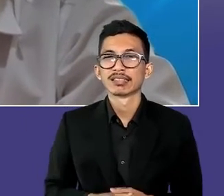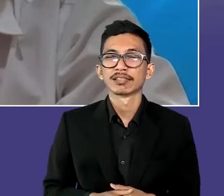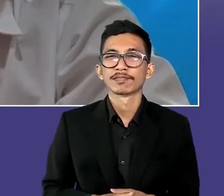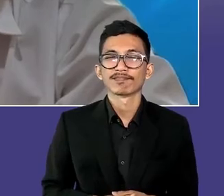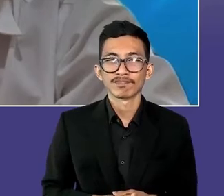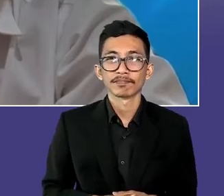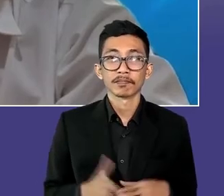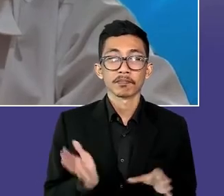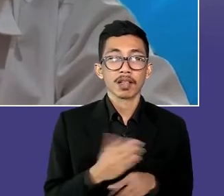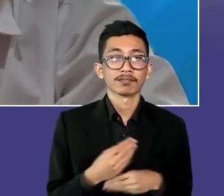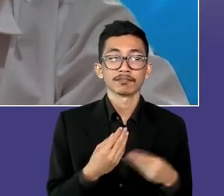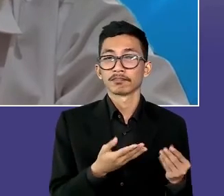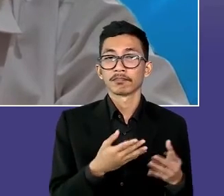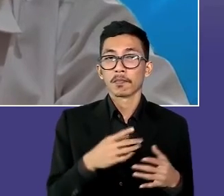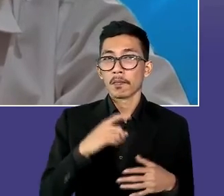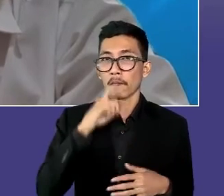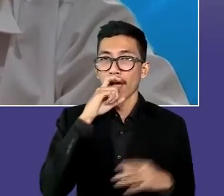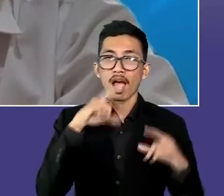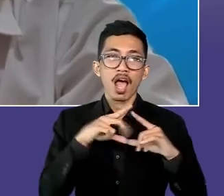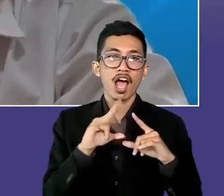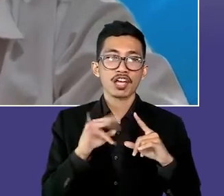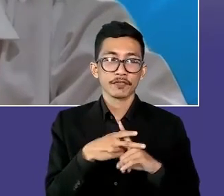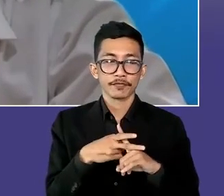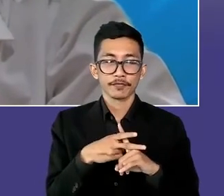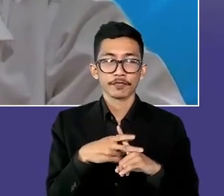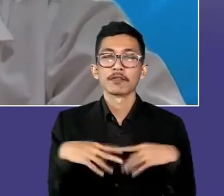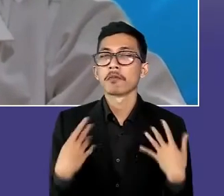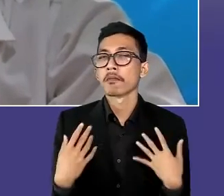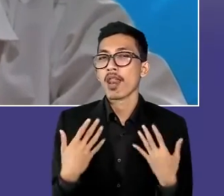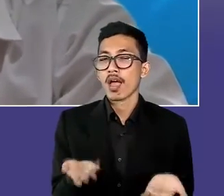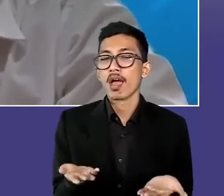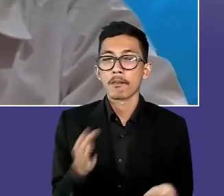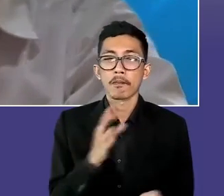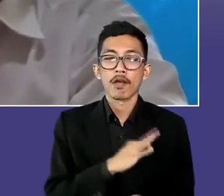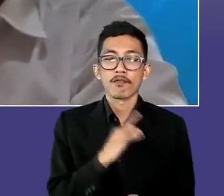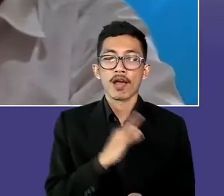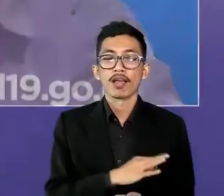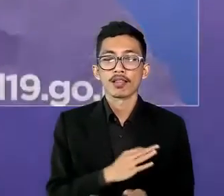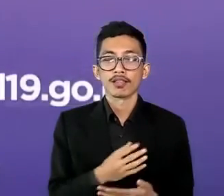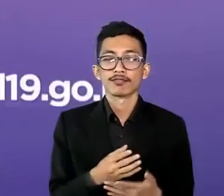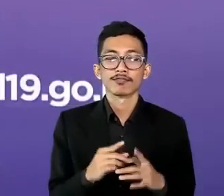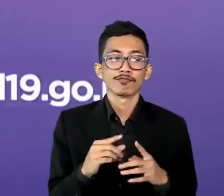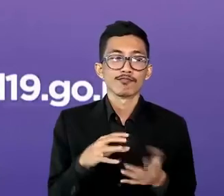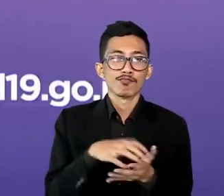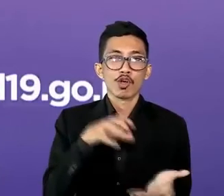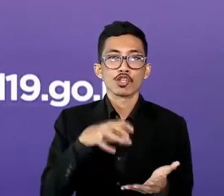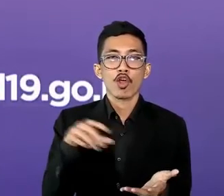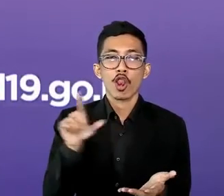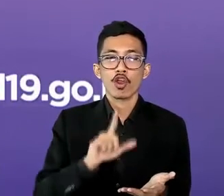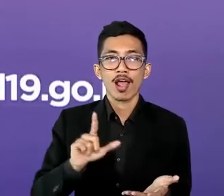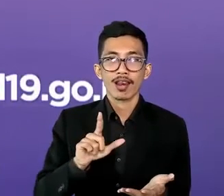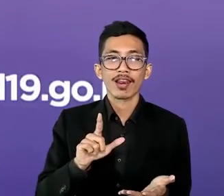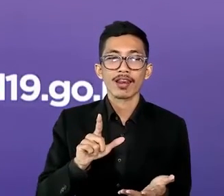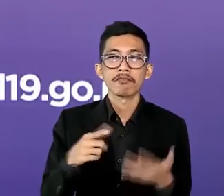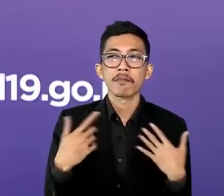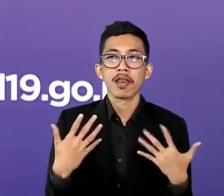baik. Saya kembali ke Pak Arief. Pak Arief, ini saya mau menanyakan bagaimana Bapak memanfaatkan sarana posko kelurahan. Mungkin tadi sudah disinggung sedikit ya,